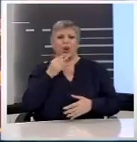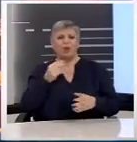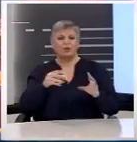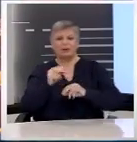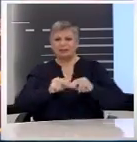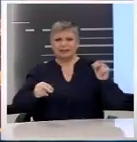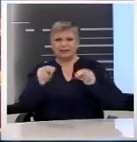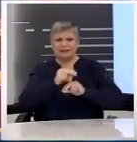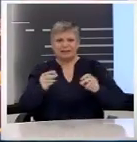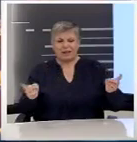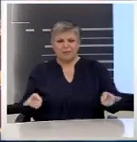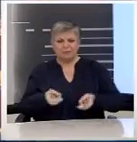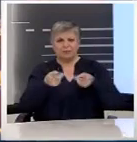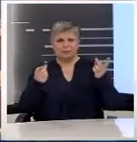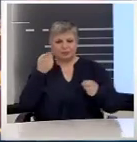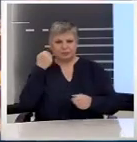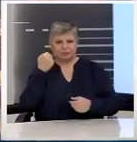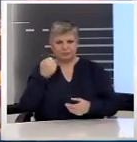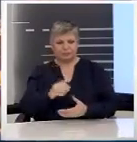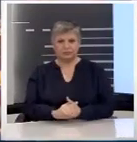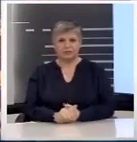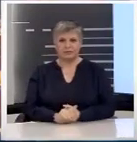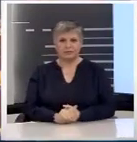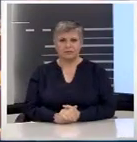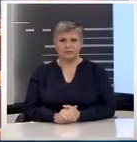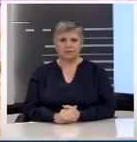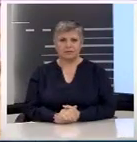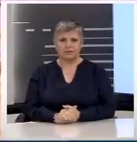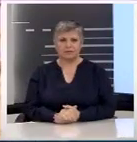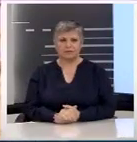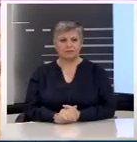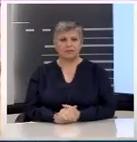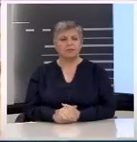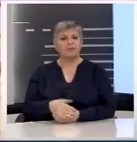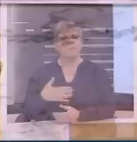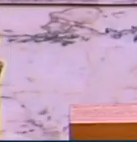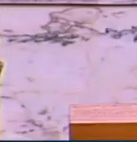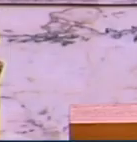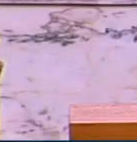Τι θέλετε κύριε Παπαθεοδόρου?